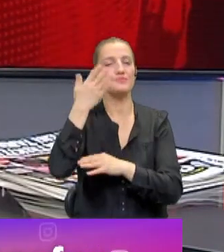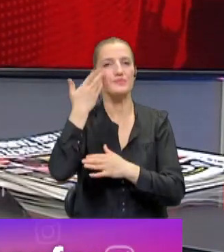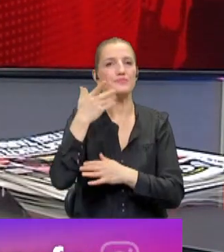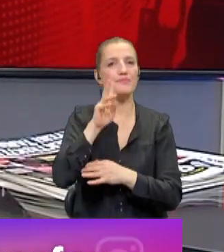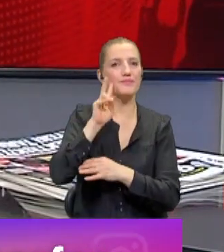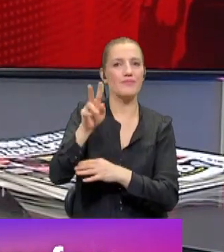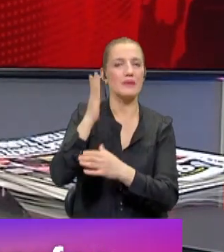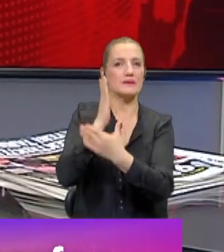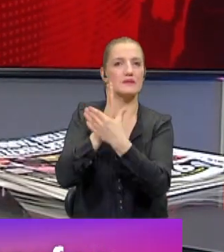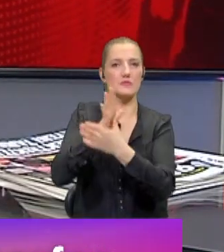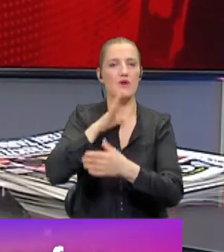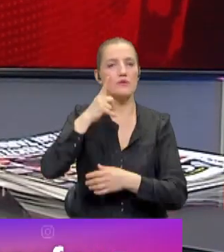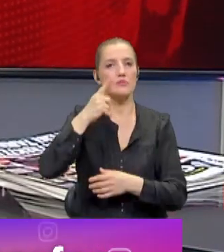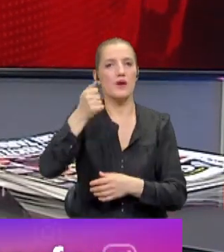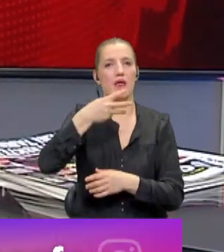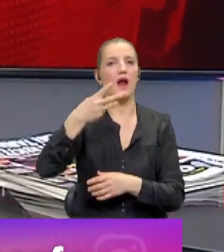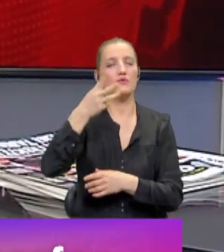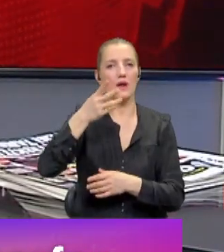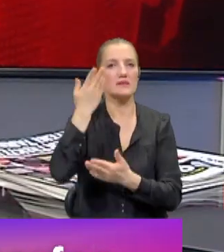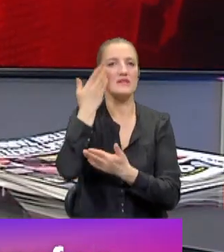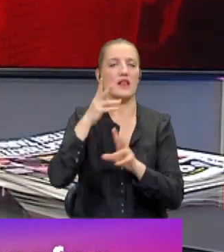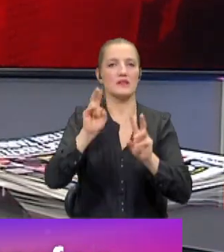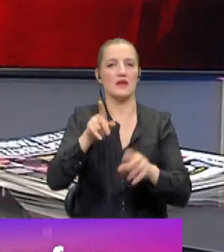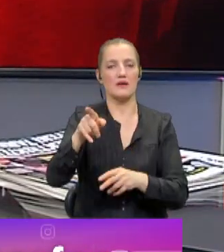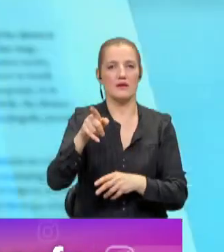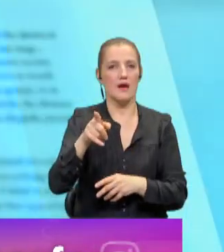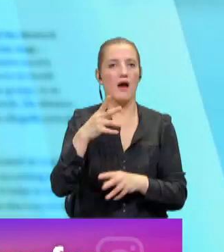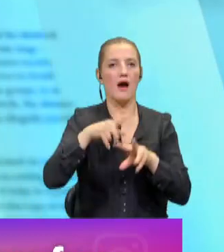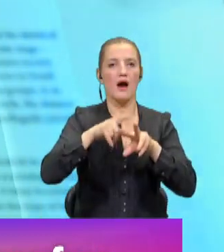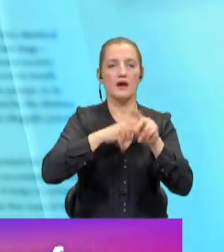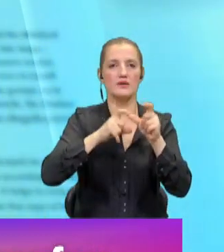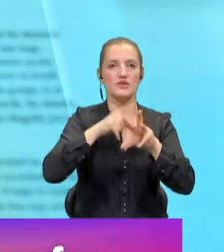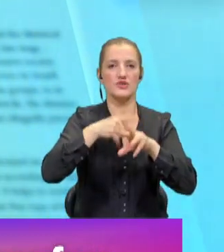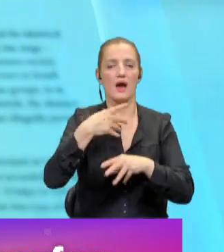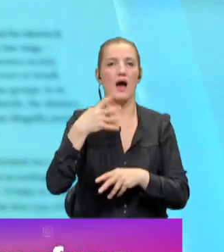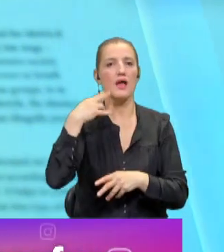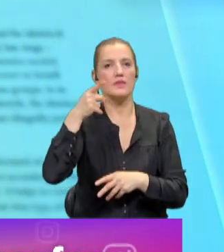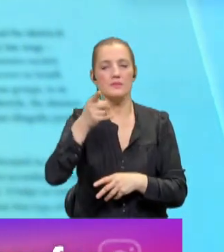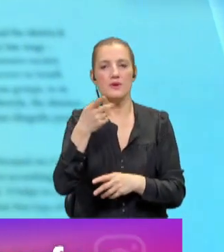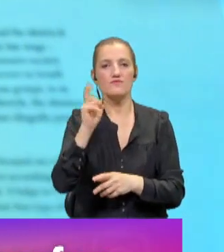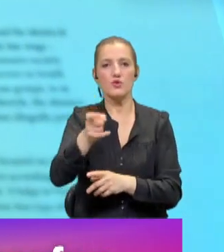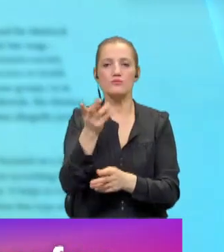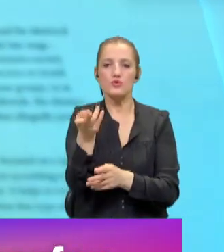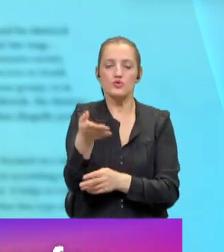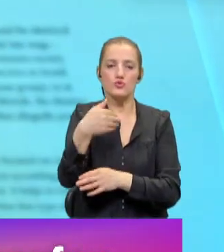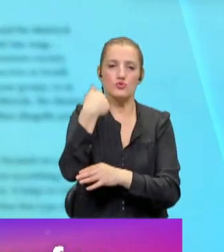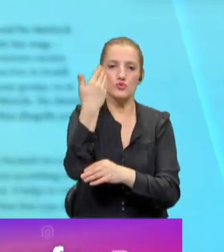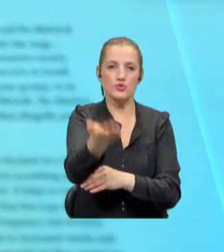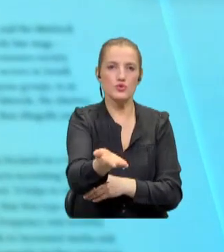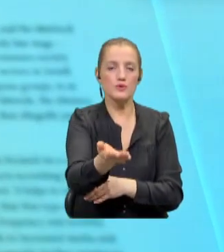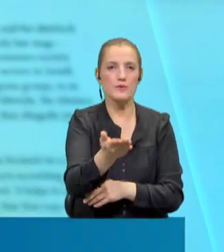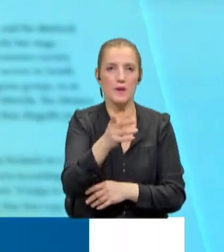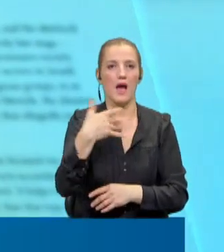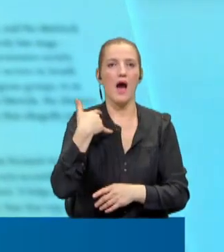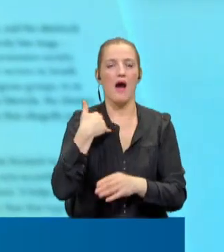film gösteriminde yer aldı Ayşegül elimizde erken yaşadıklarını anlattı vurulup düştüğünde hayattan Koptum 2 şehit